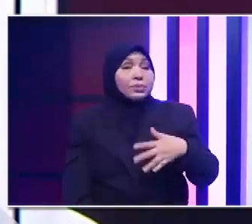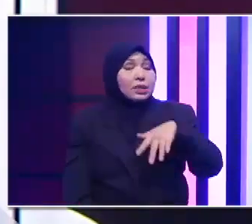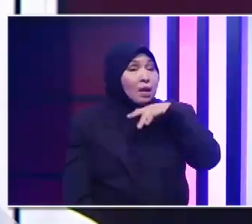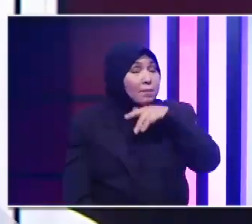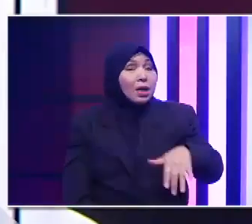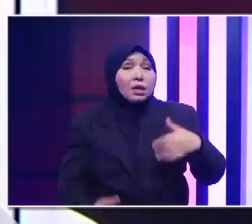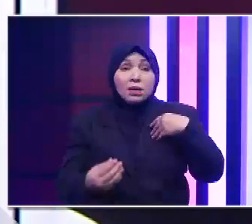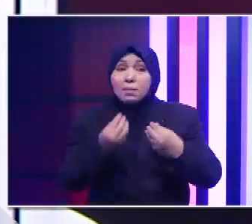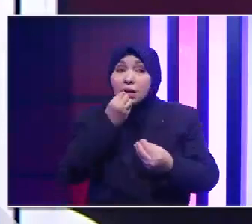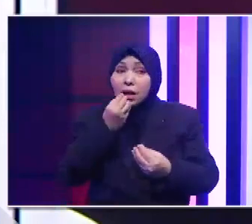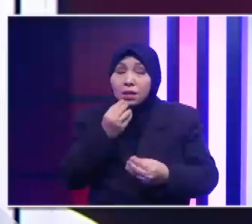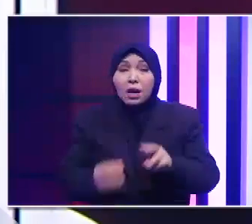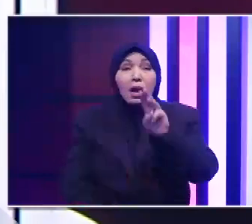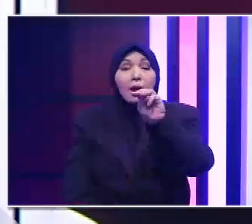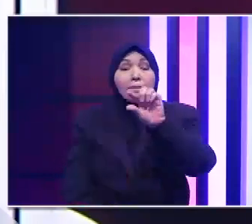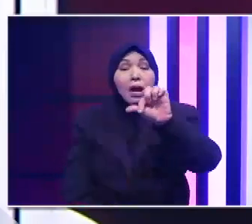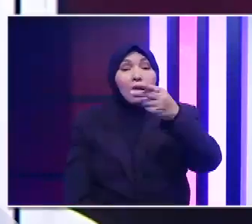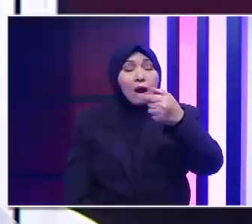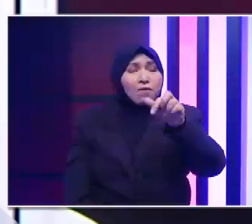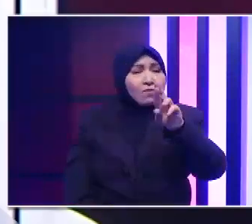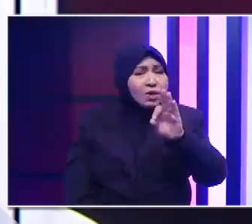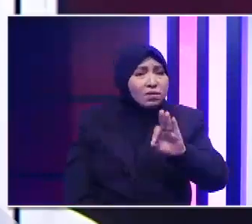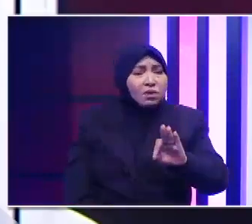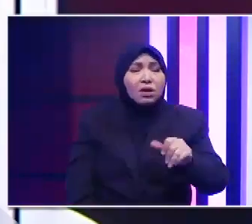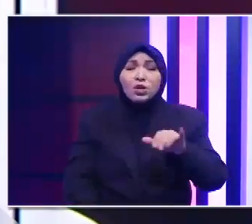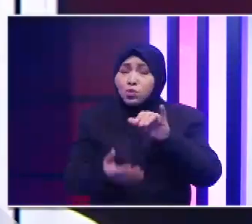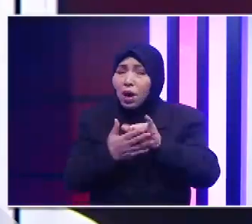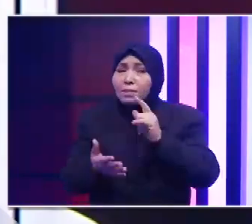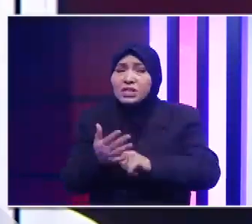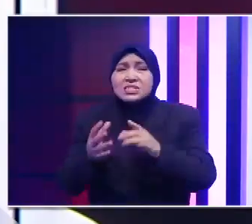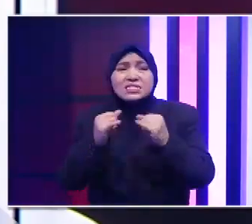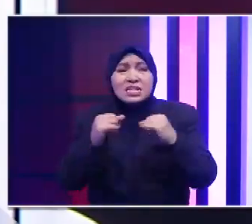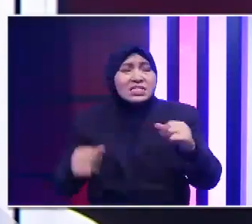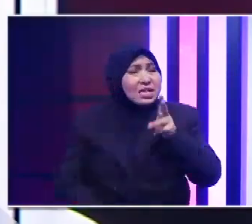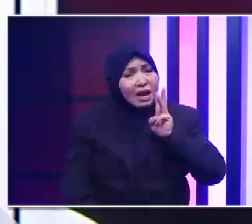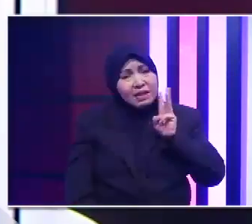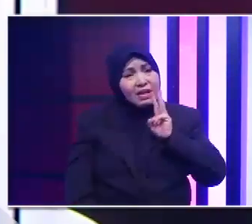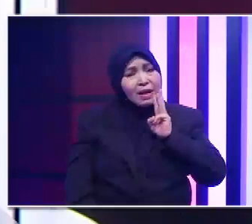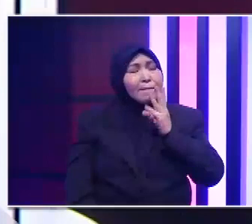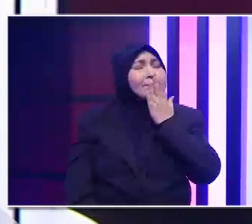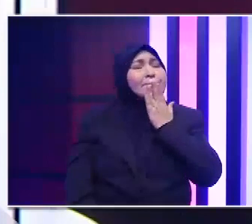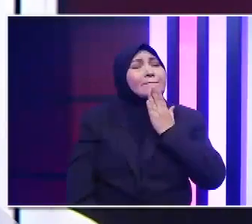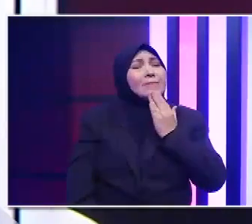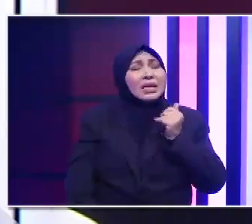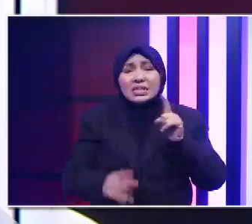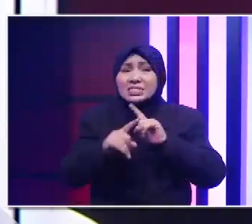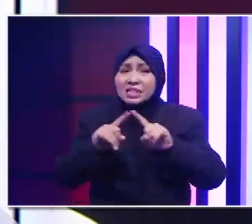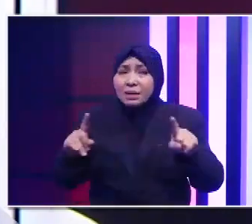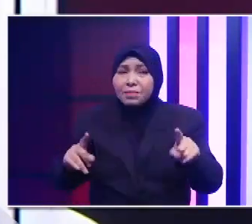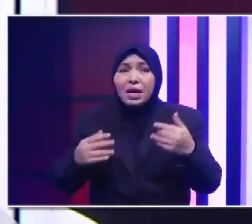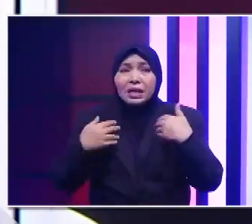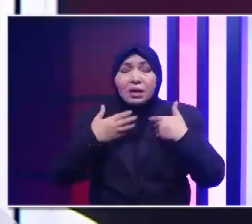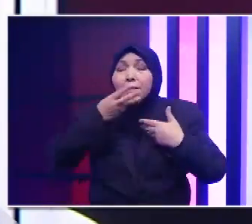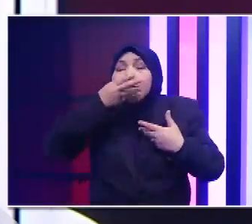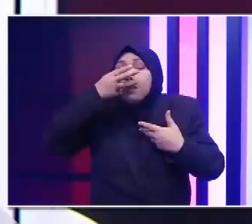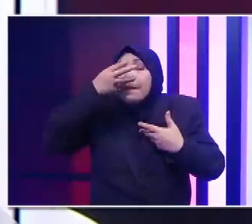engkau Ade makan Maghfir ke Maghfira Apa itu maka virmach jenis-jenis Air Manis Tetapi dia